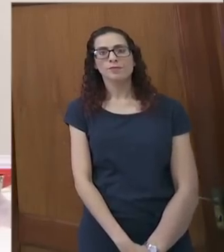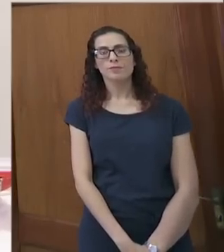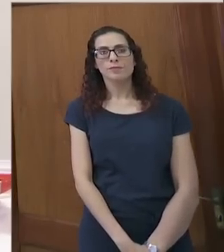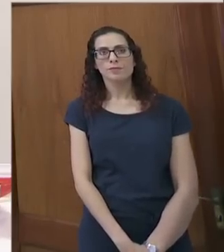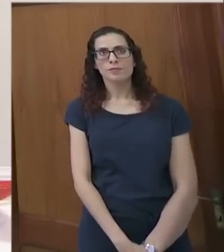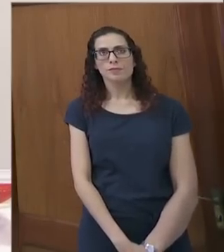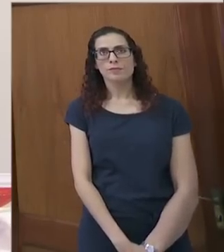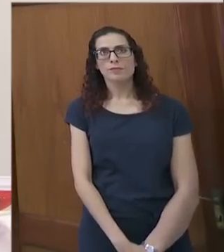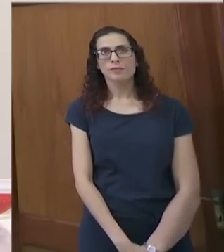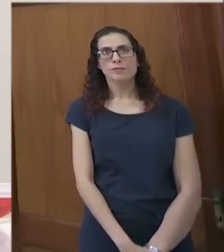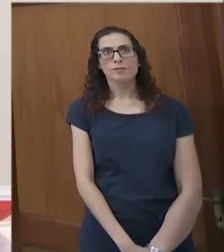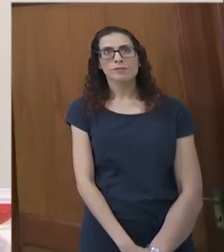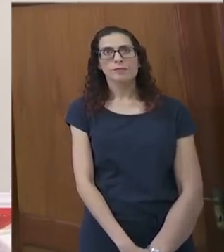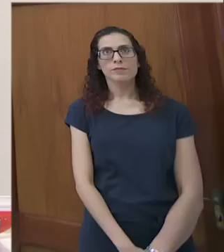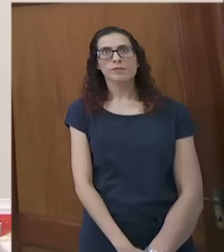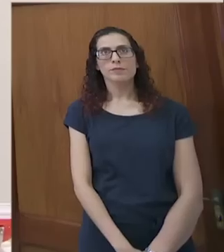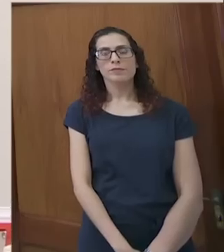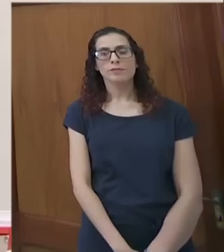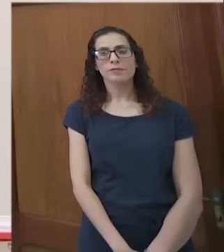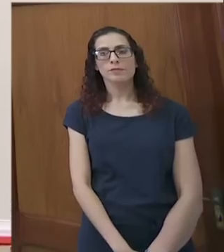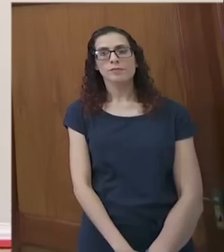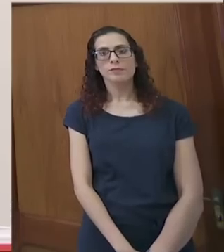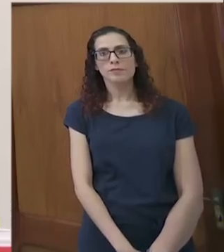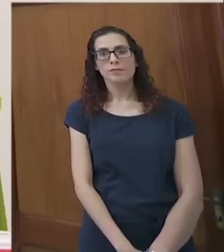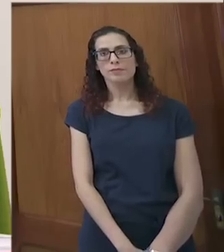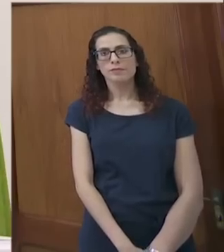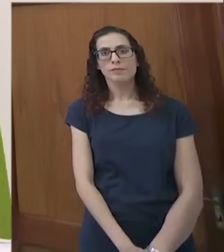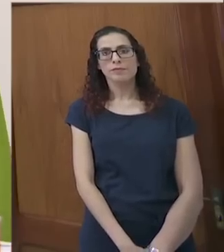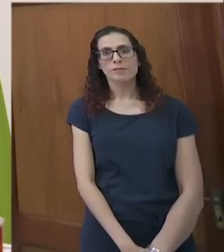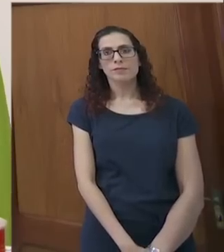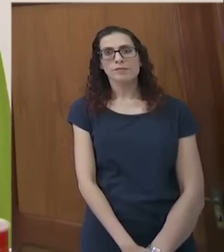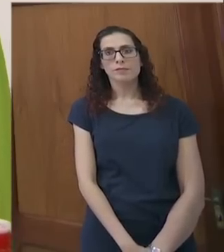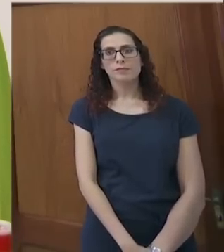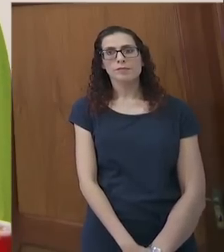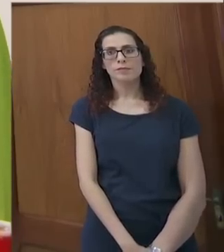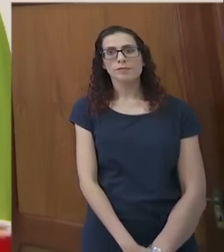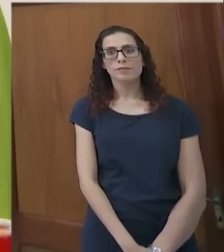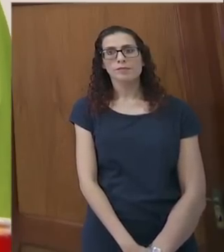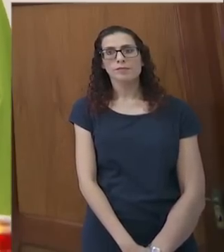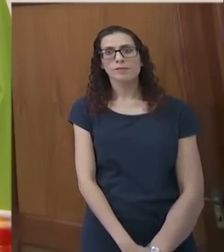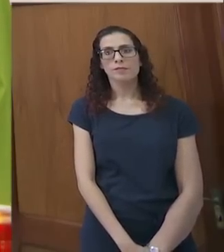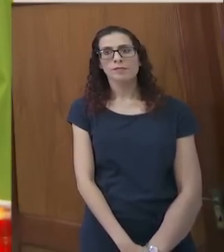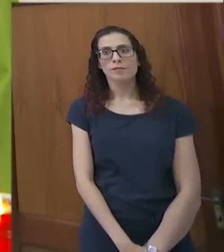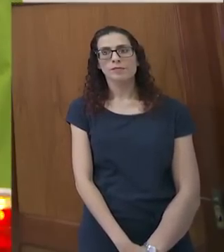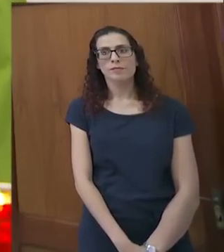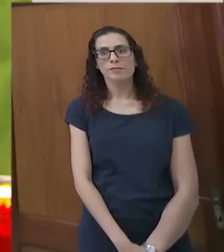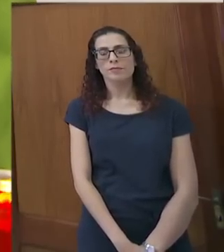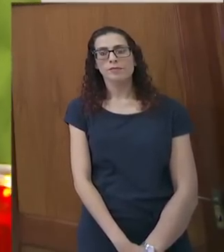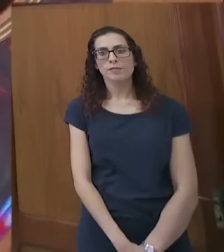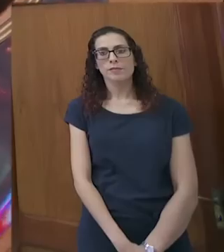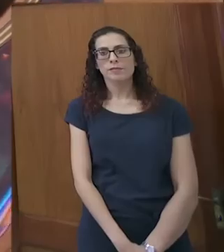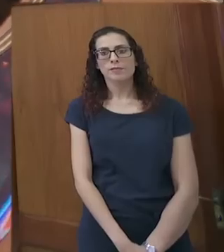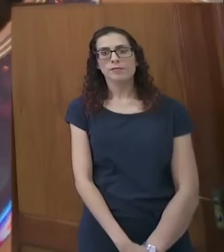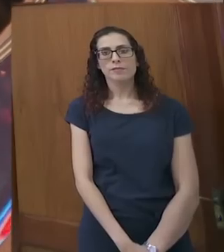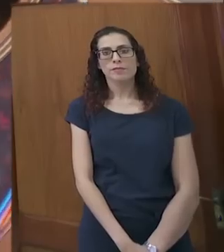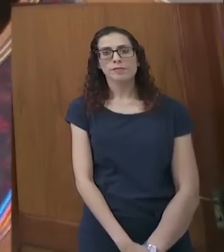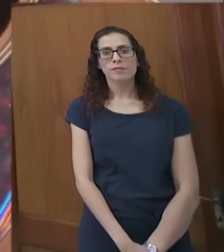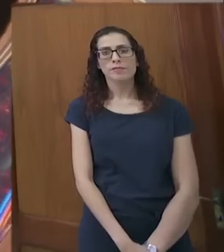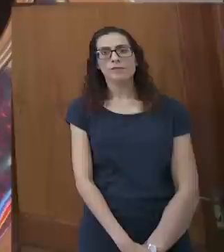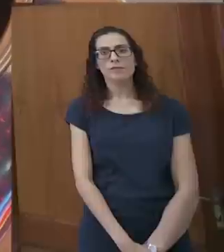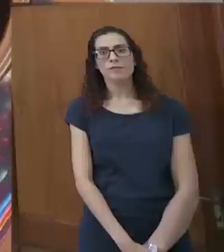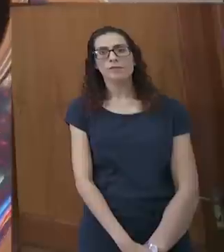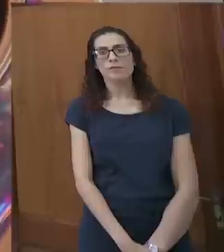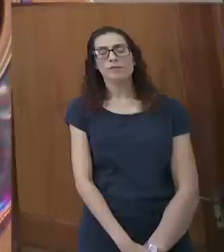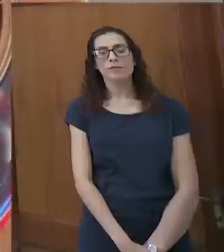biex fuqek tieħu t-toqom ta' kuljum u lej